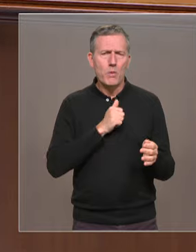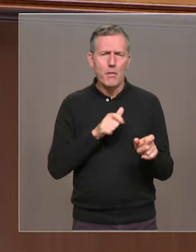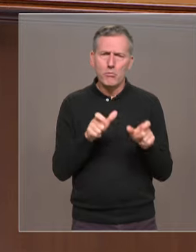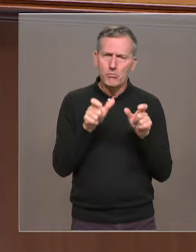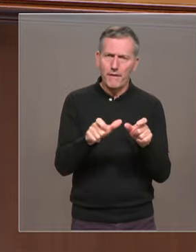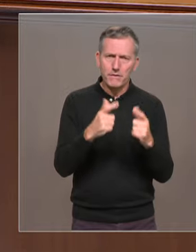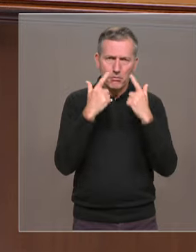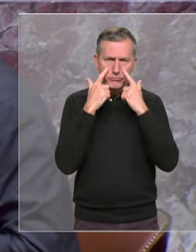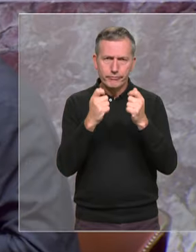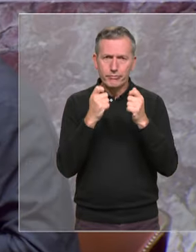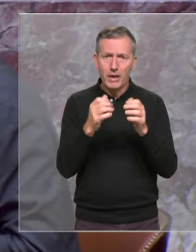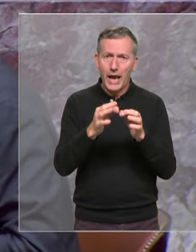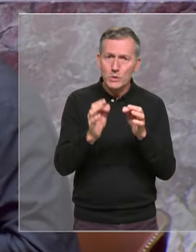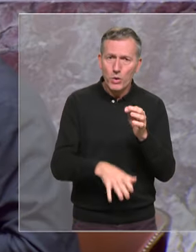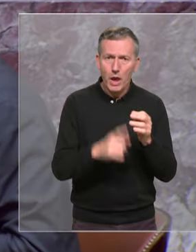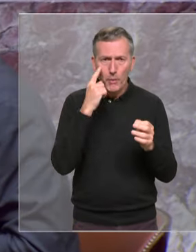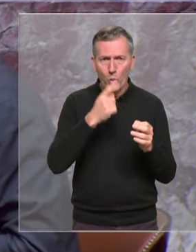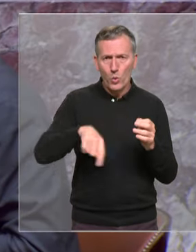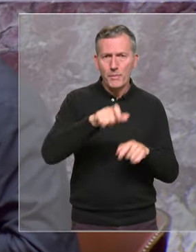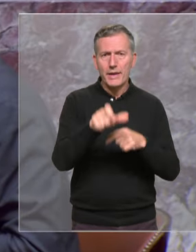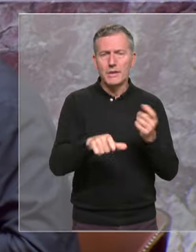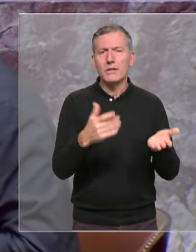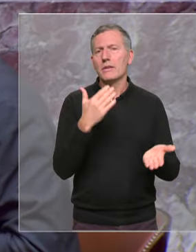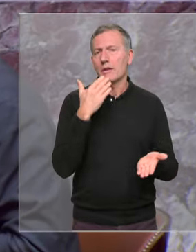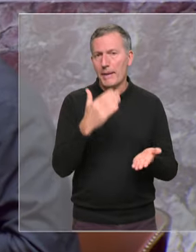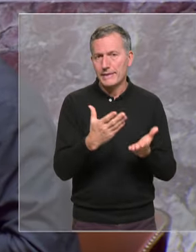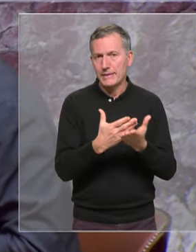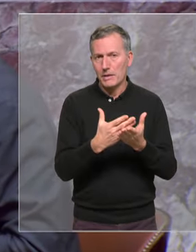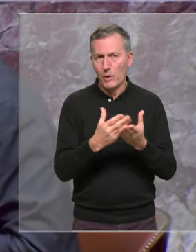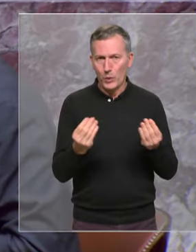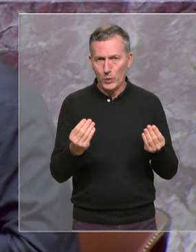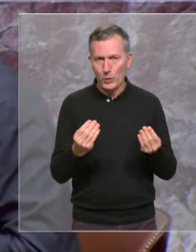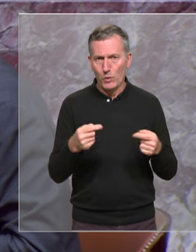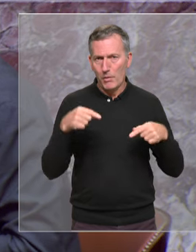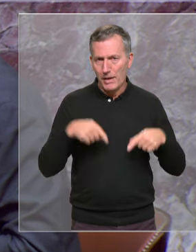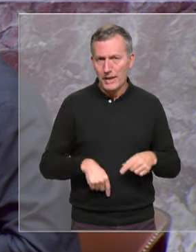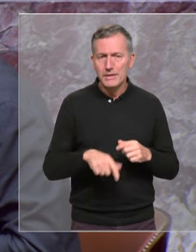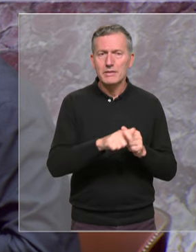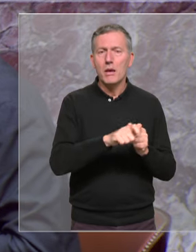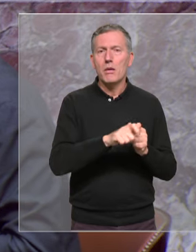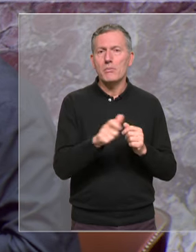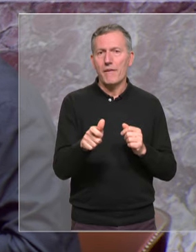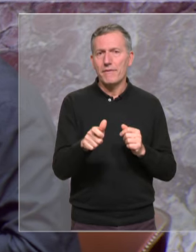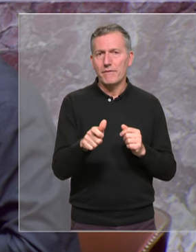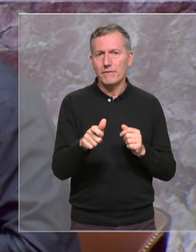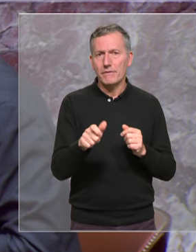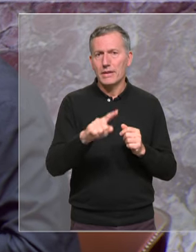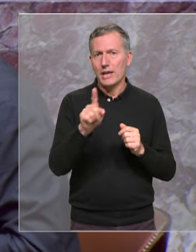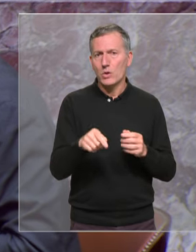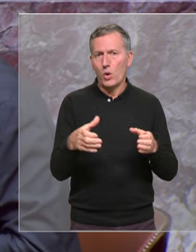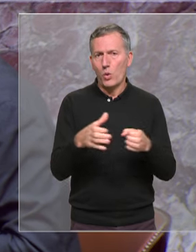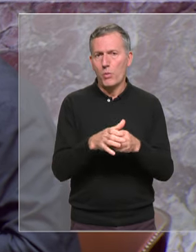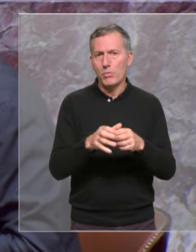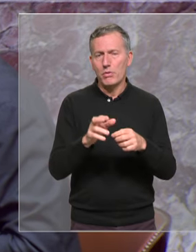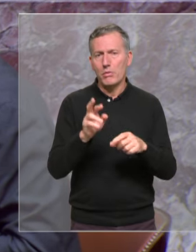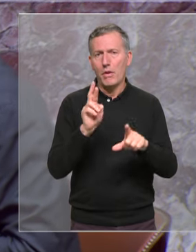que cette coopération donne des résultats pour les patients. Merci beaucoup. Merci beaucoup, Monsieur le Ministre. La parole est à monsieur Philippe Gosselin pour le groupe Les